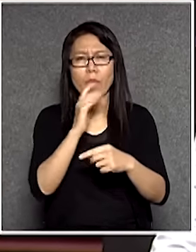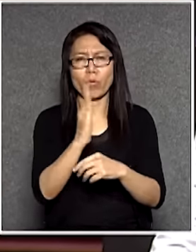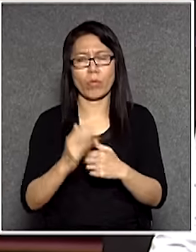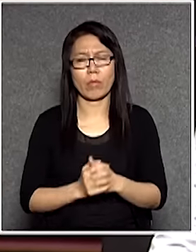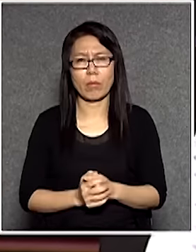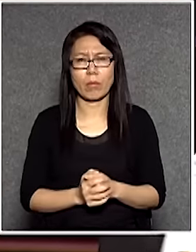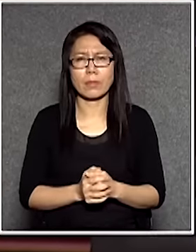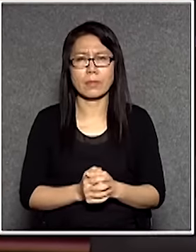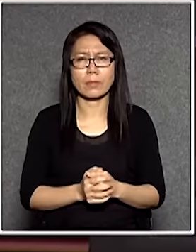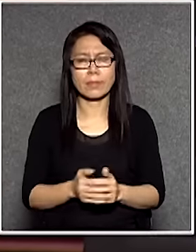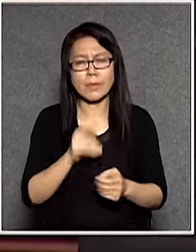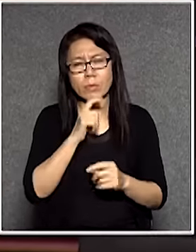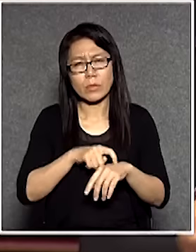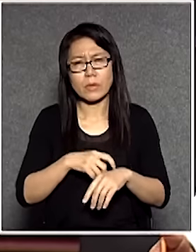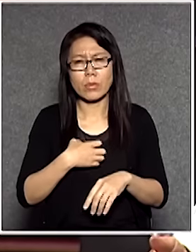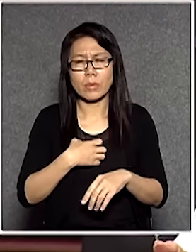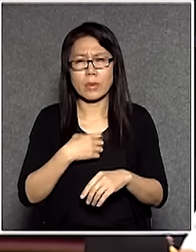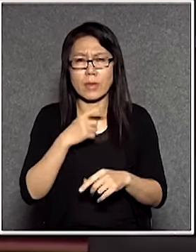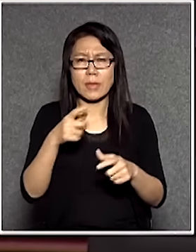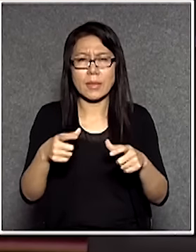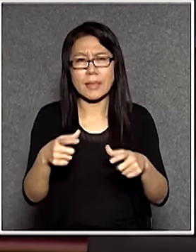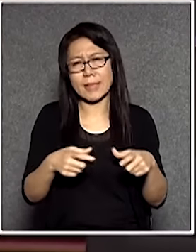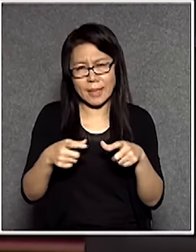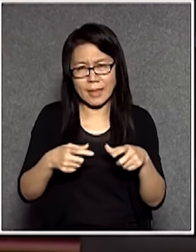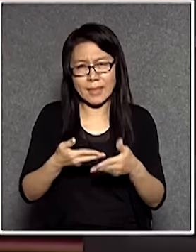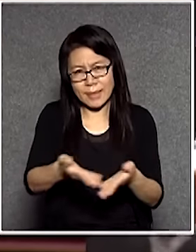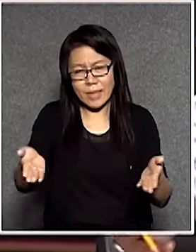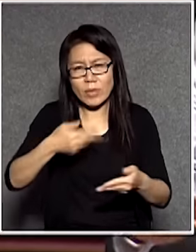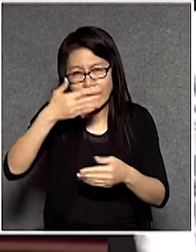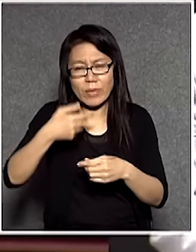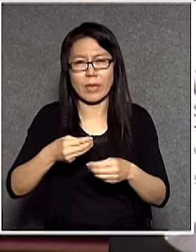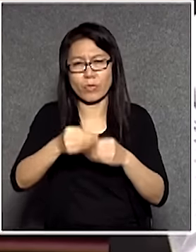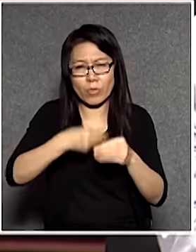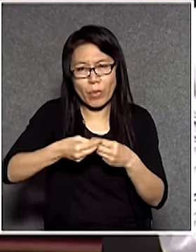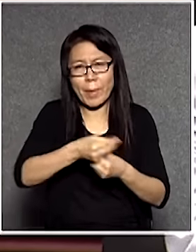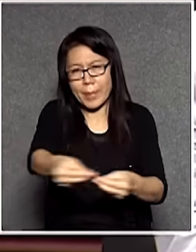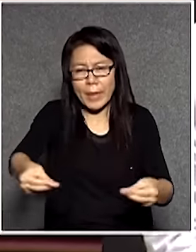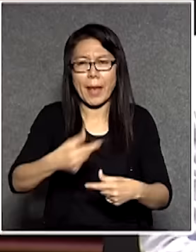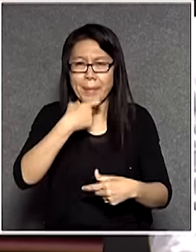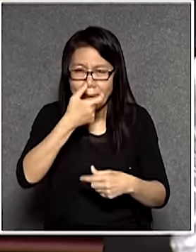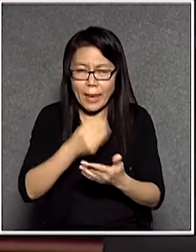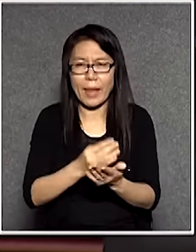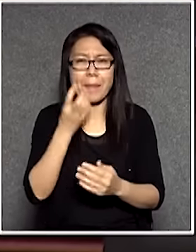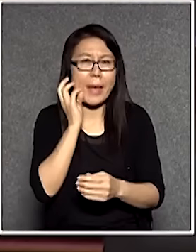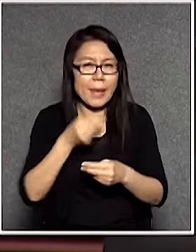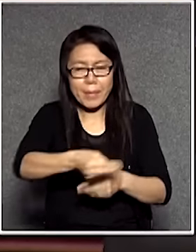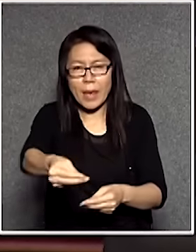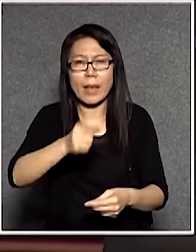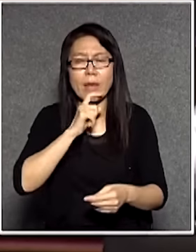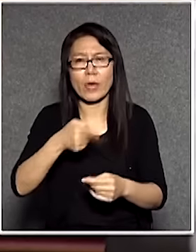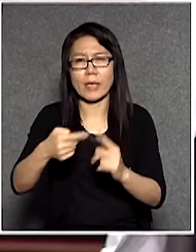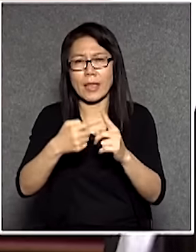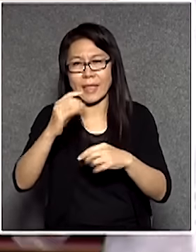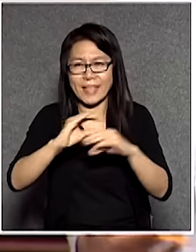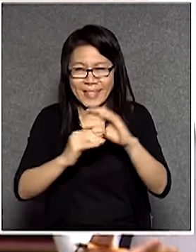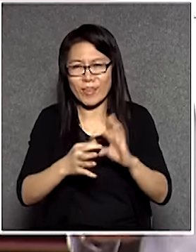吧？有時我們辦多兩次生日會，請下他們吃飯，派下粽，派多一次餅，派下米，這樣叫他去民建聯那裡拿下，工